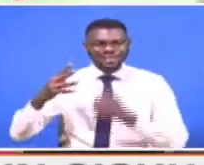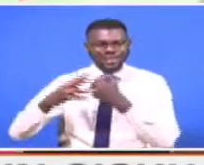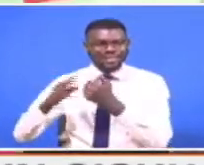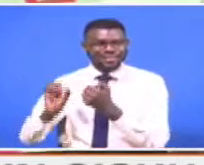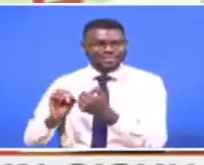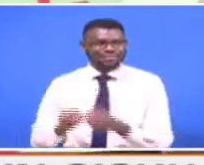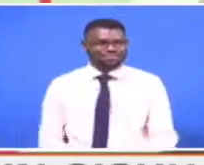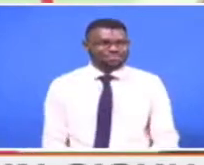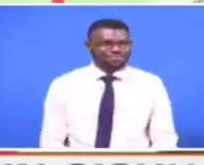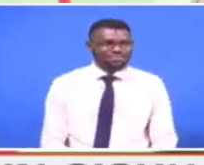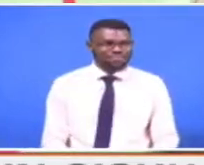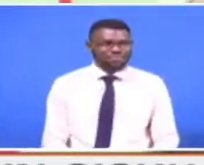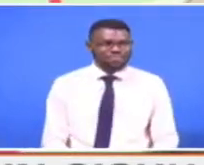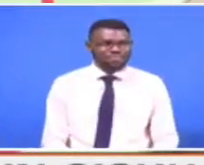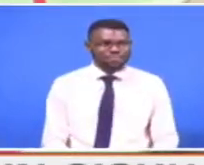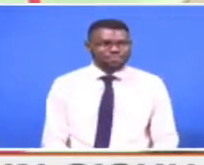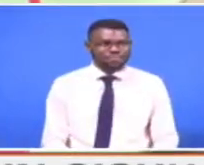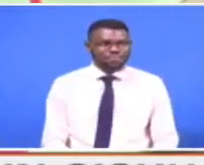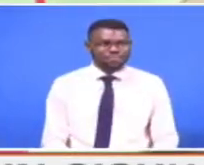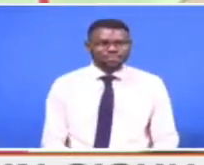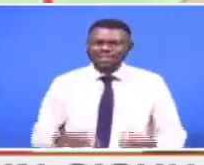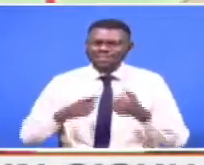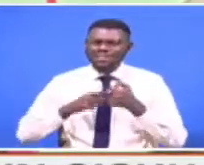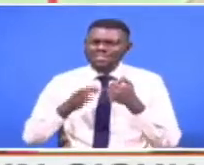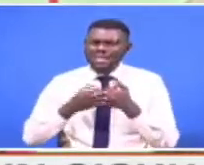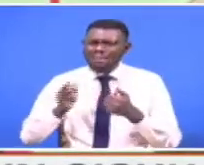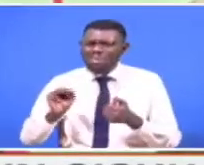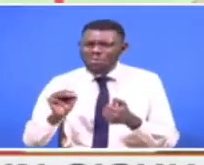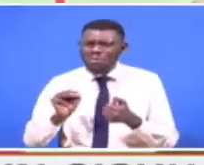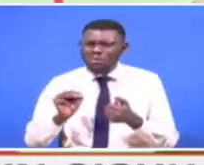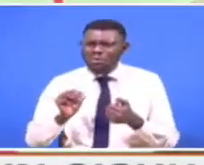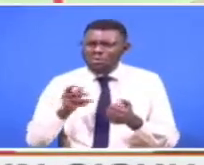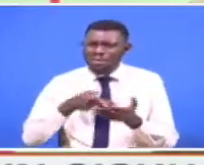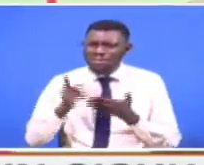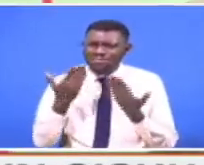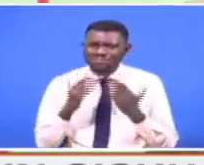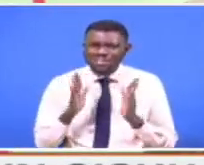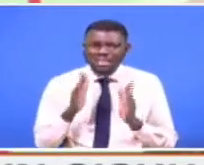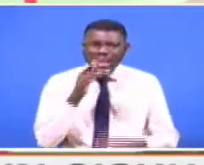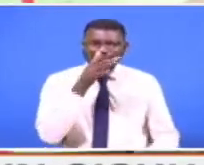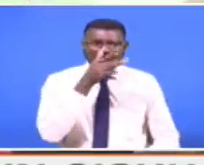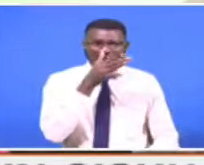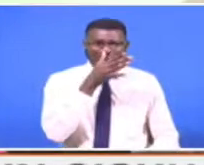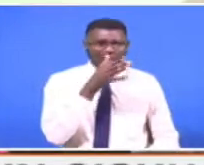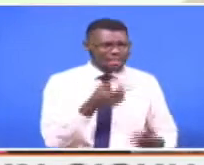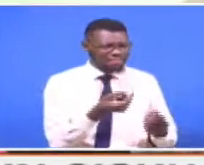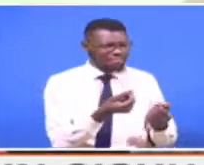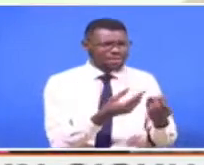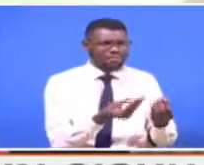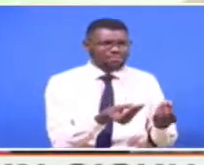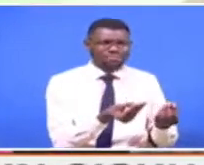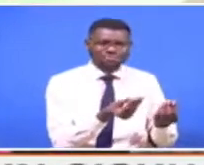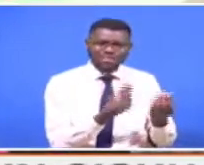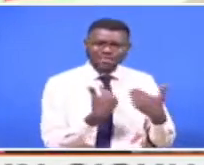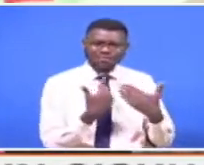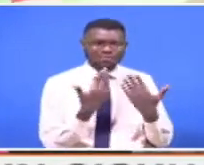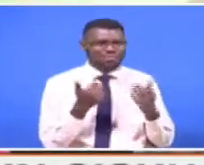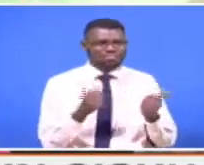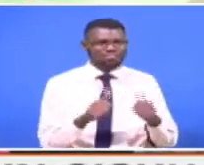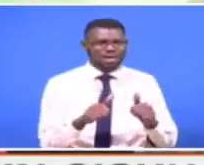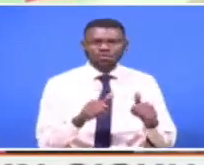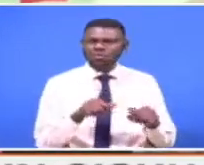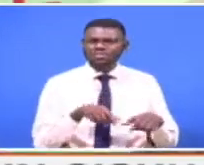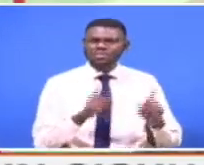68,149,290. Saying that they refunded 68 million, hiyo ni uongo. Hakuna pesa tumepewa. Na tusitumie propaganda